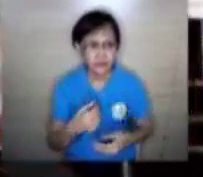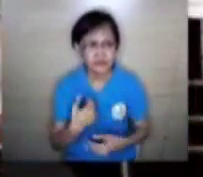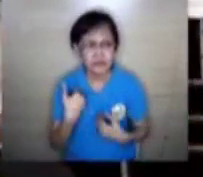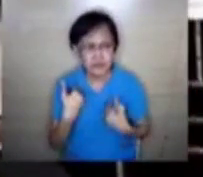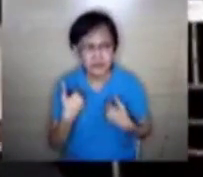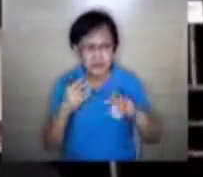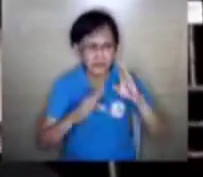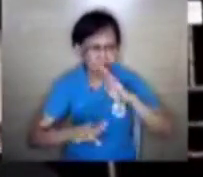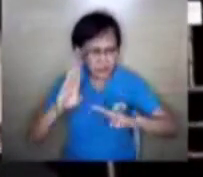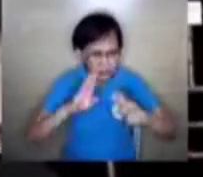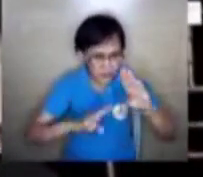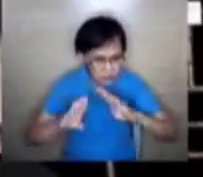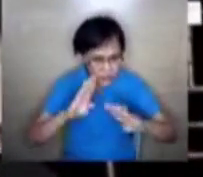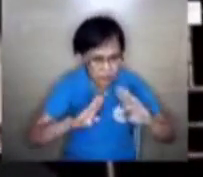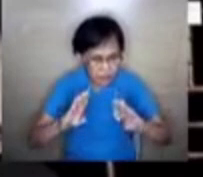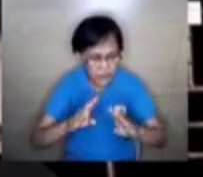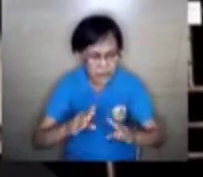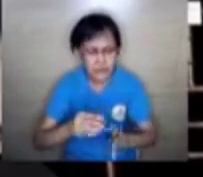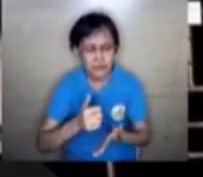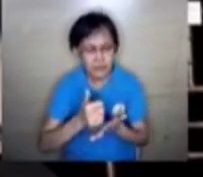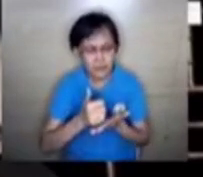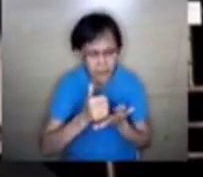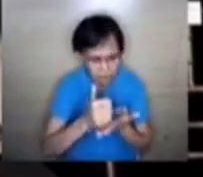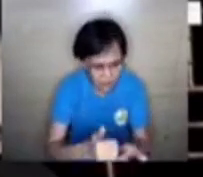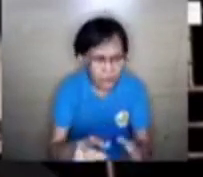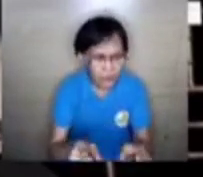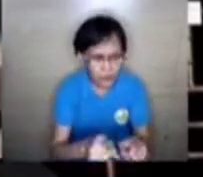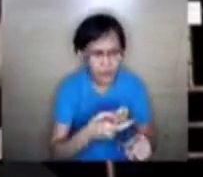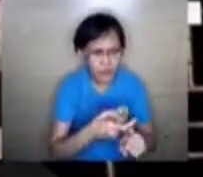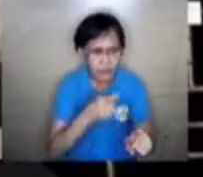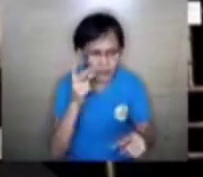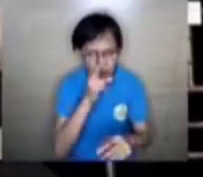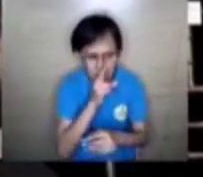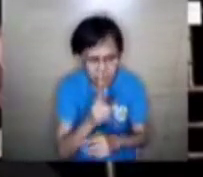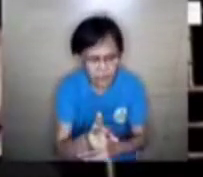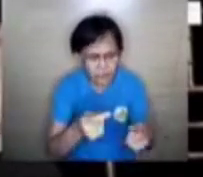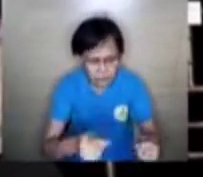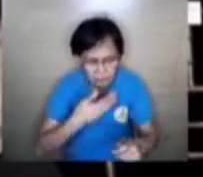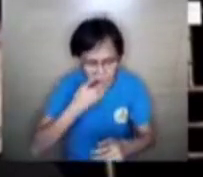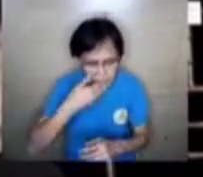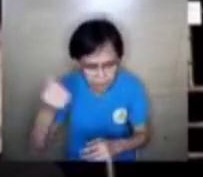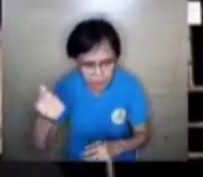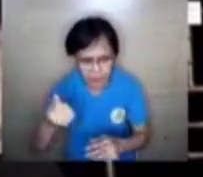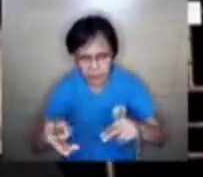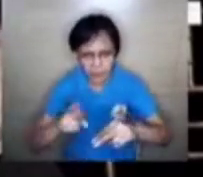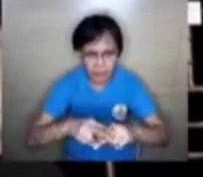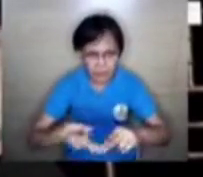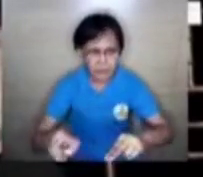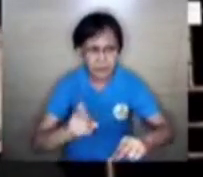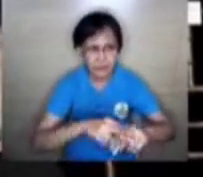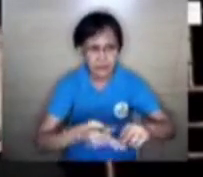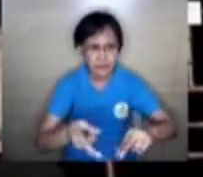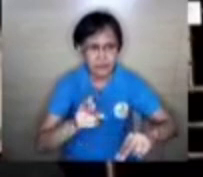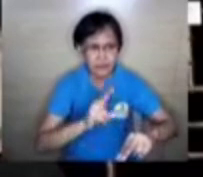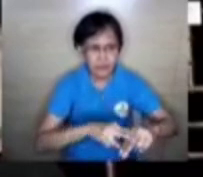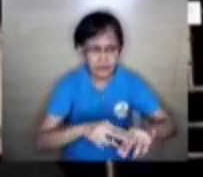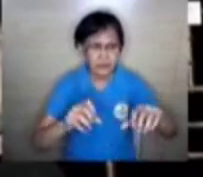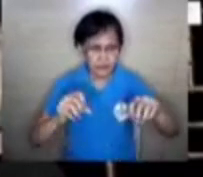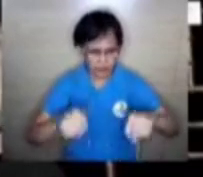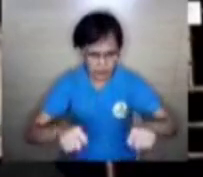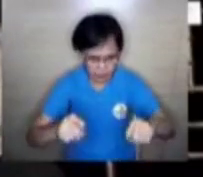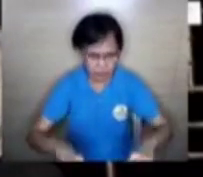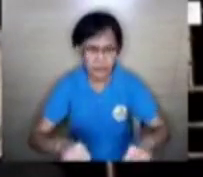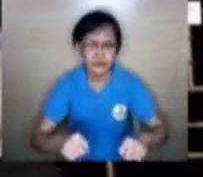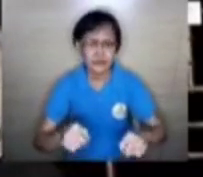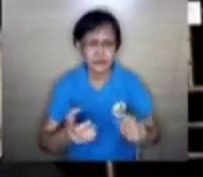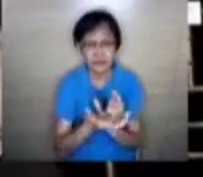wala tayong mapaglagyan. Kaya inisikap natin na talagang dagdagan ang kapasidad ng ating lungsod